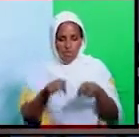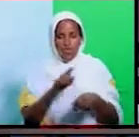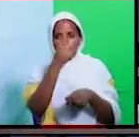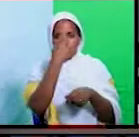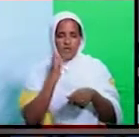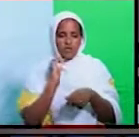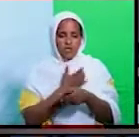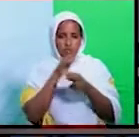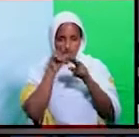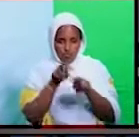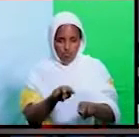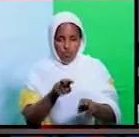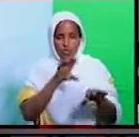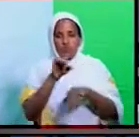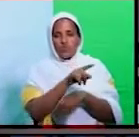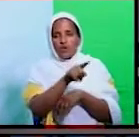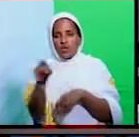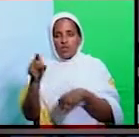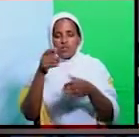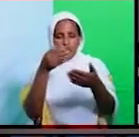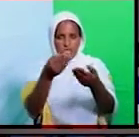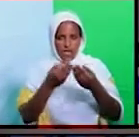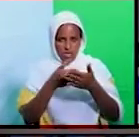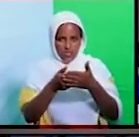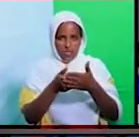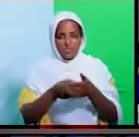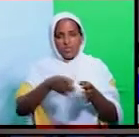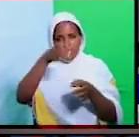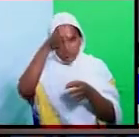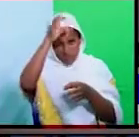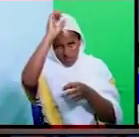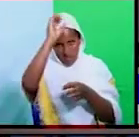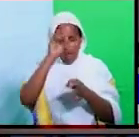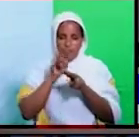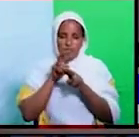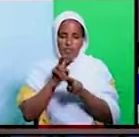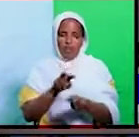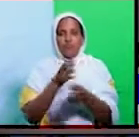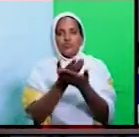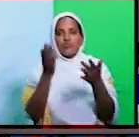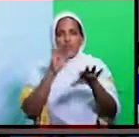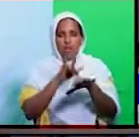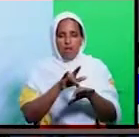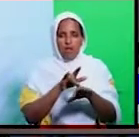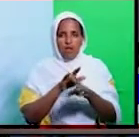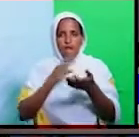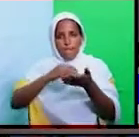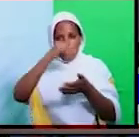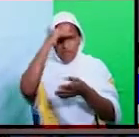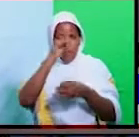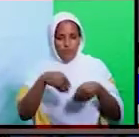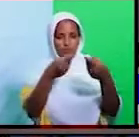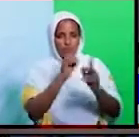አንድ የሥነ ጽሑፍ ታዋቂ ሰው እንዲህ ብሏል። ሞስት ፒፕል አር ቦዘርድ ባይ ዞስ ፓሴጅስ ኦፍ ስክሪፕቸር ዘይ ዱ